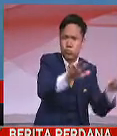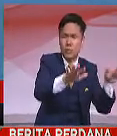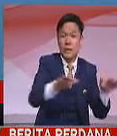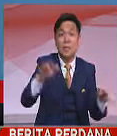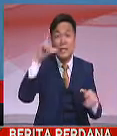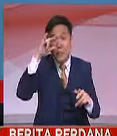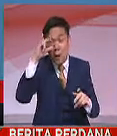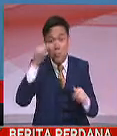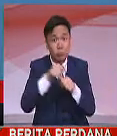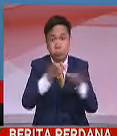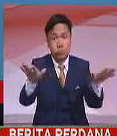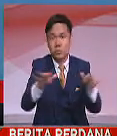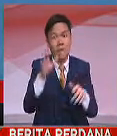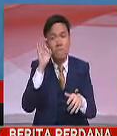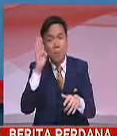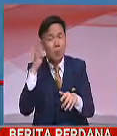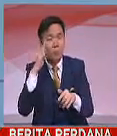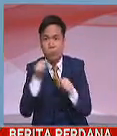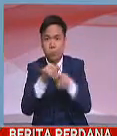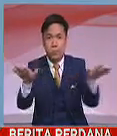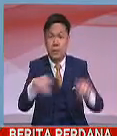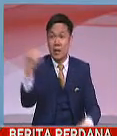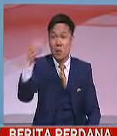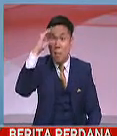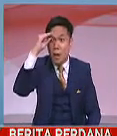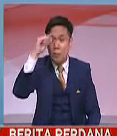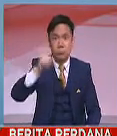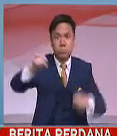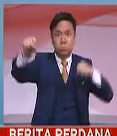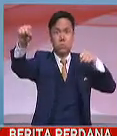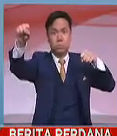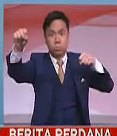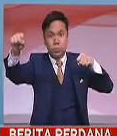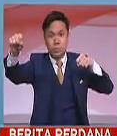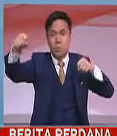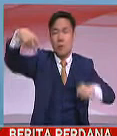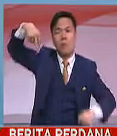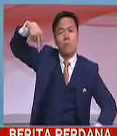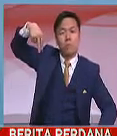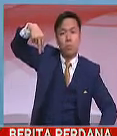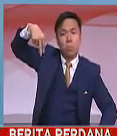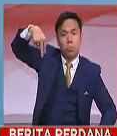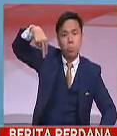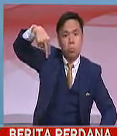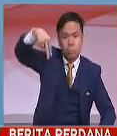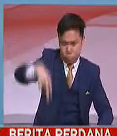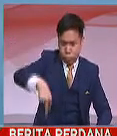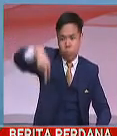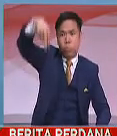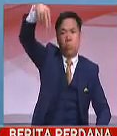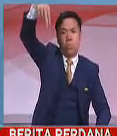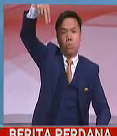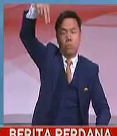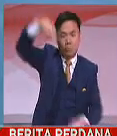media sosial. Dalam rakaman video berkenaan, lelaki itu kelihatan terbang dalam keadaan berdiri naik dari air ke udara